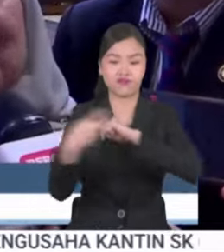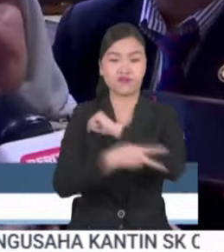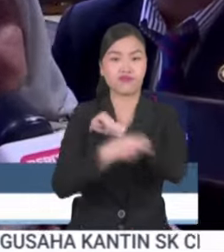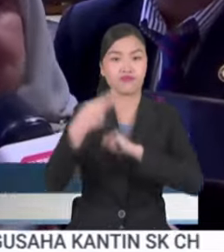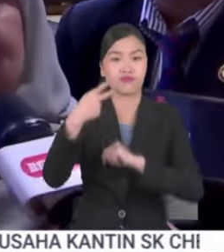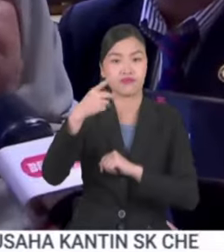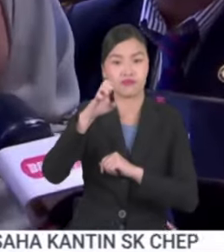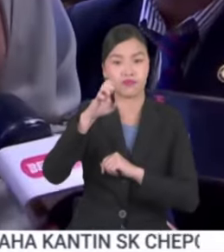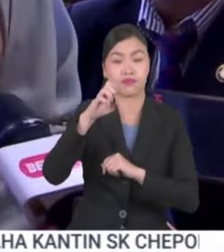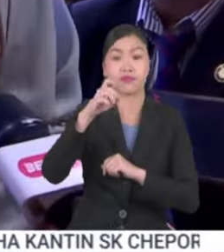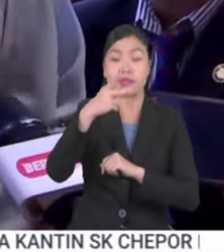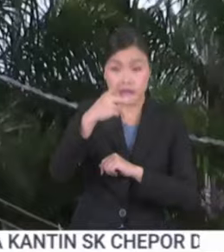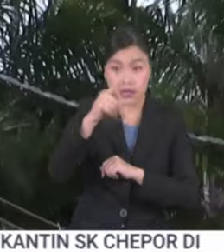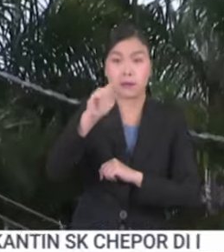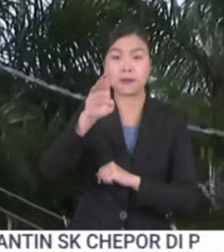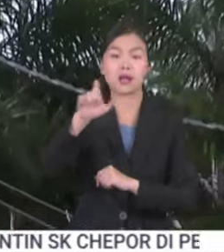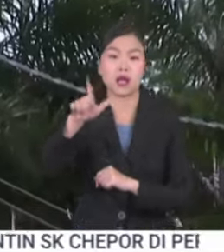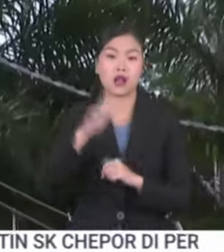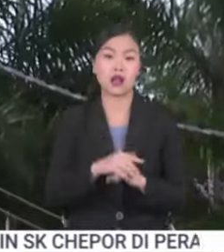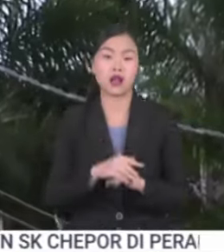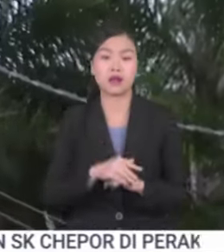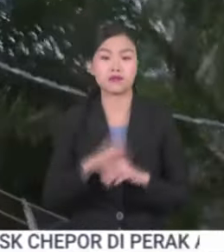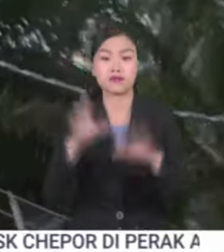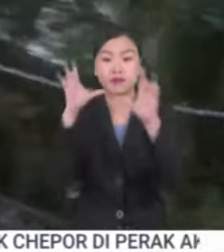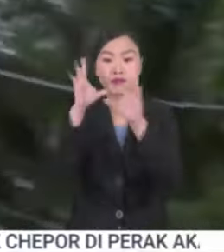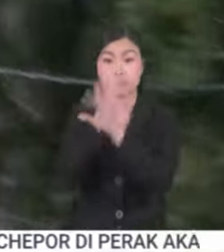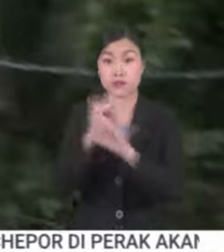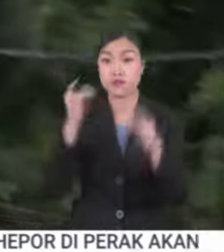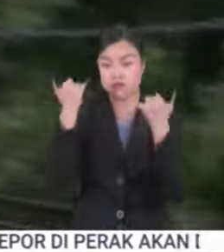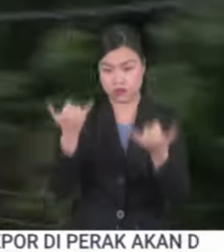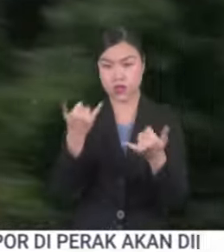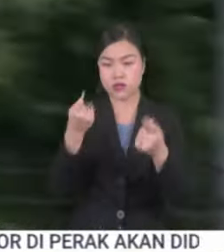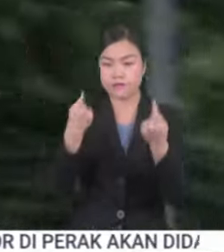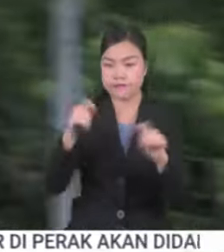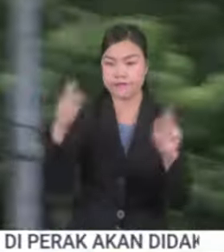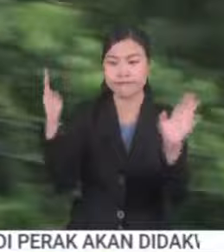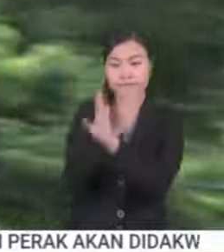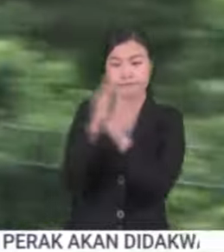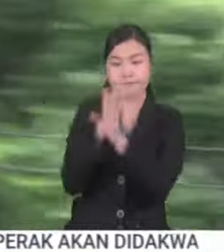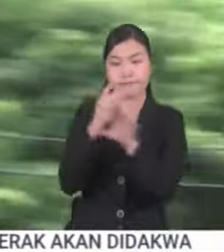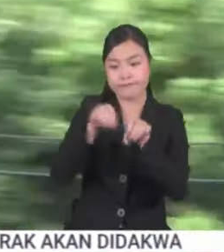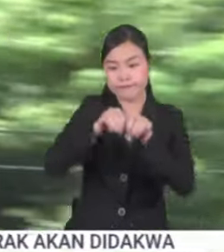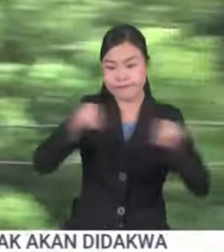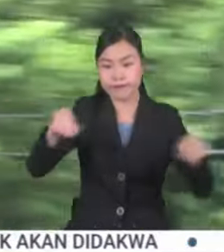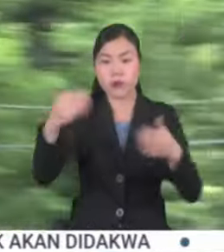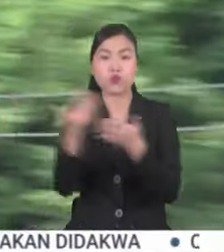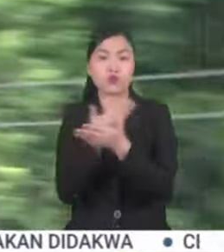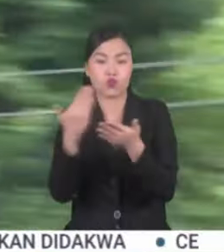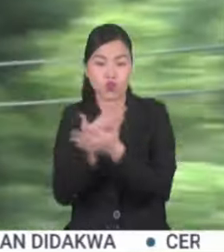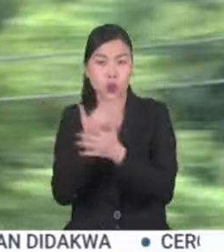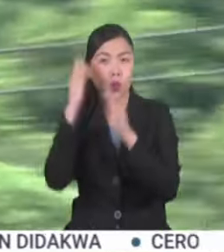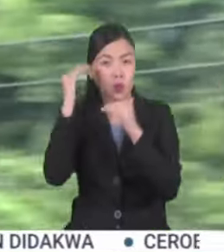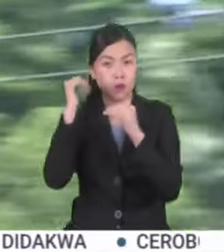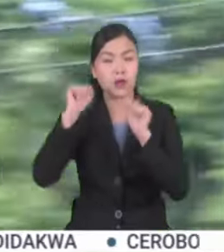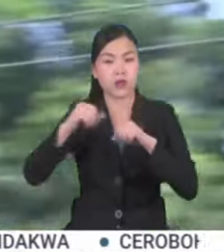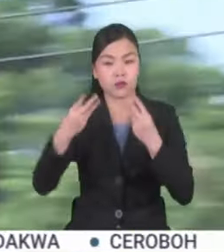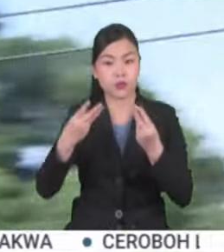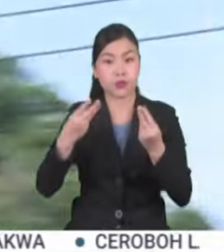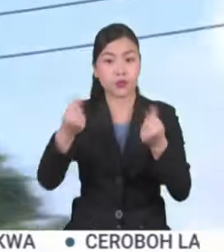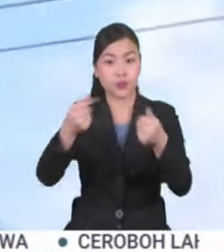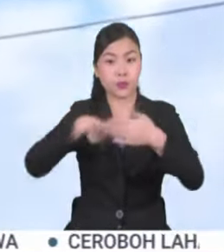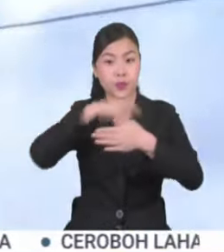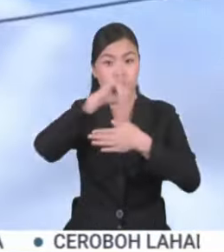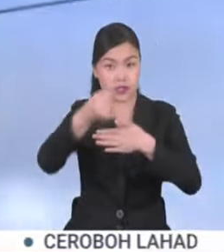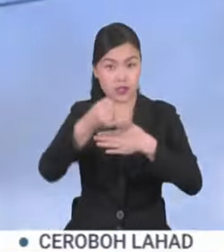di Samarahan. Sarawak Energy Berhad kini sedang berusaha menggantikan kabel yang dicuri dengan yang baharu dan berhasrat menyelesaikan projek